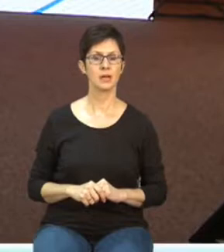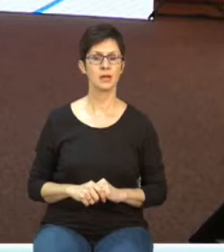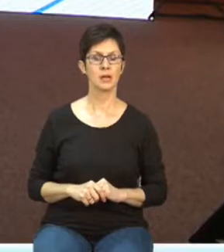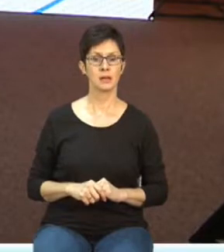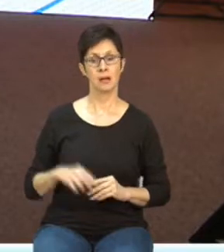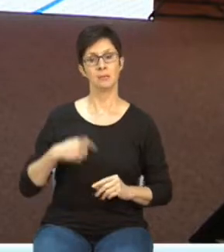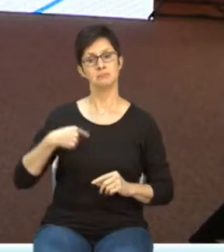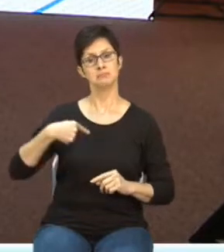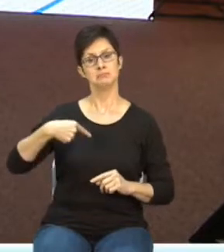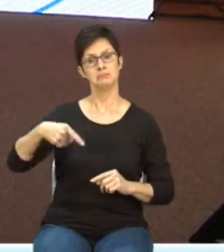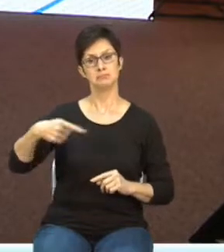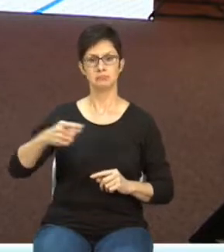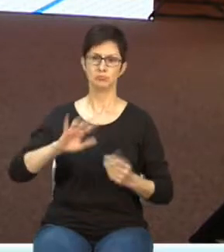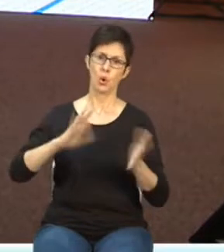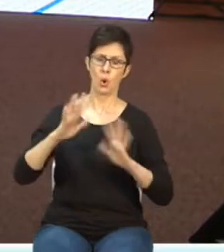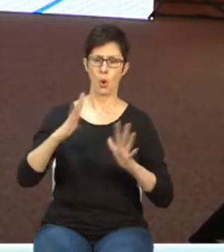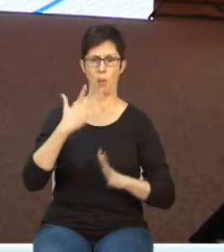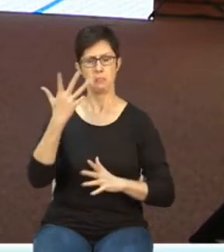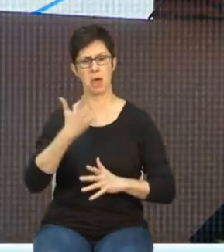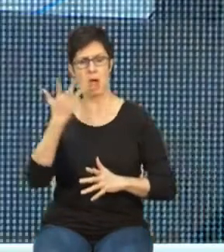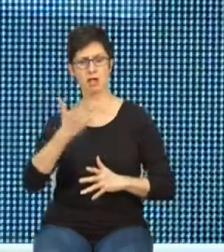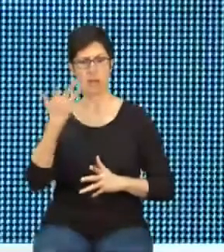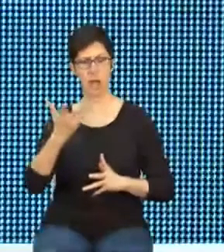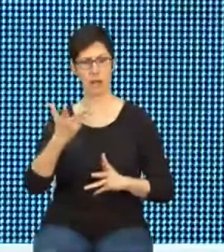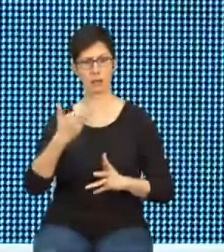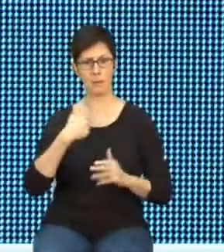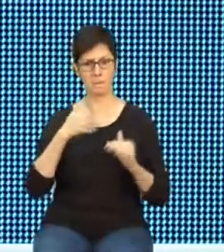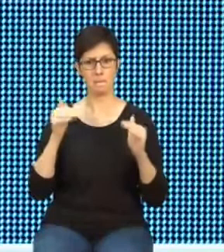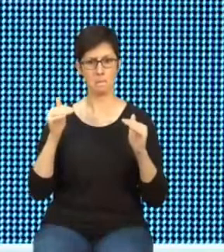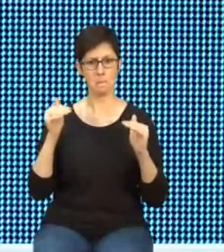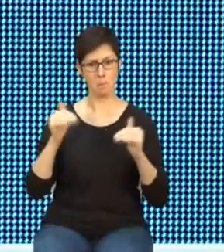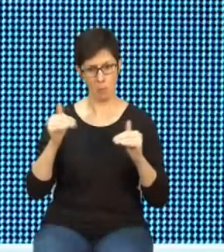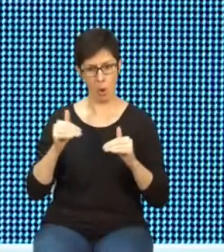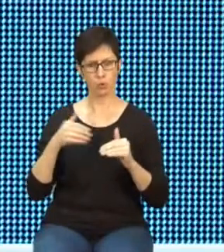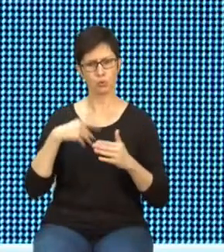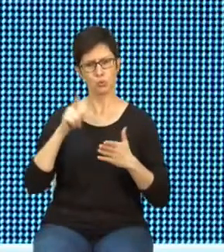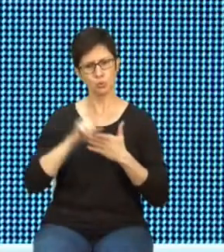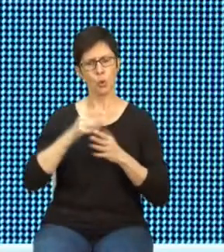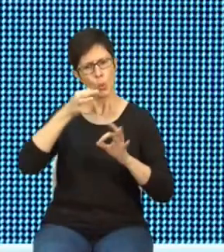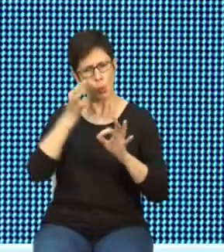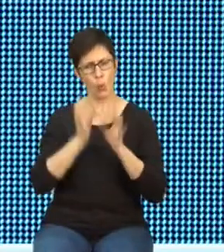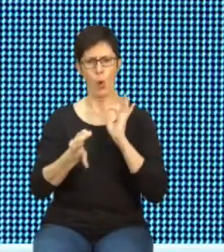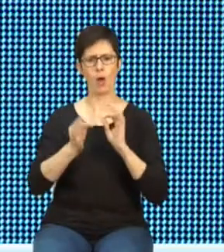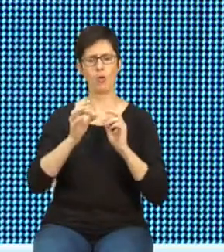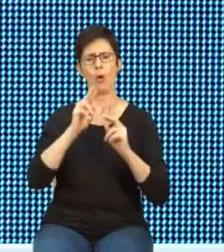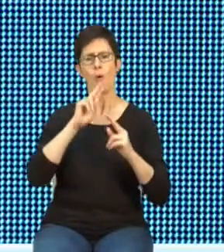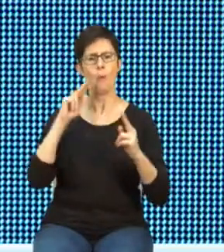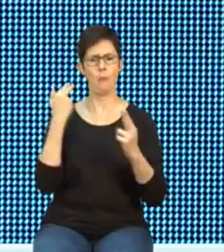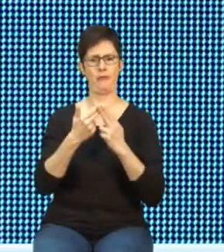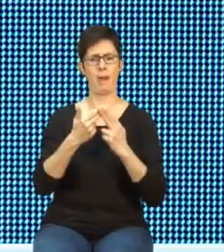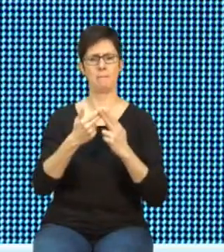ciągu najbliższych 5 lat jesteśmy jeszcze w stanie bardziej precyzyjnie odpowiedzieć na pytanie o tym wpływ